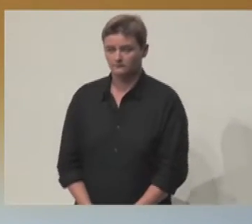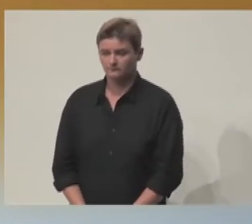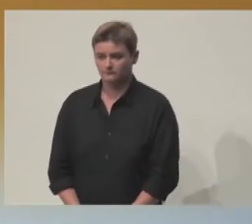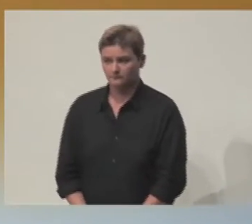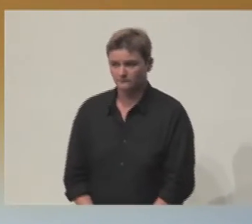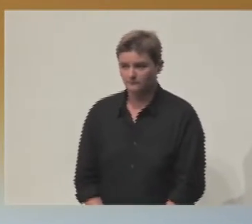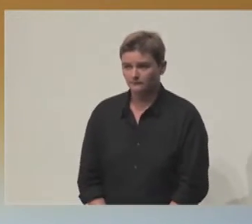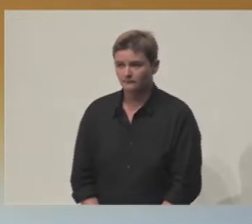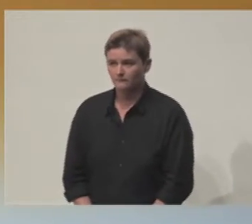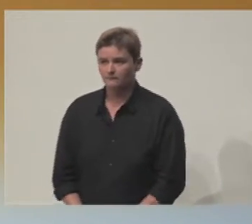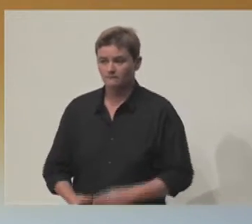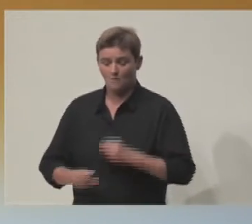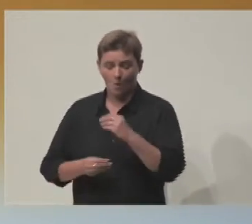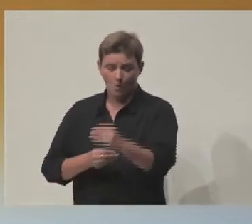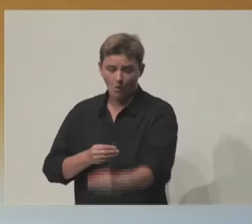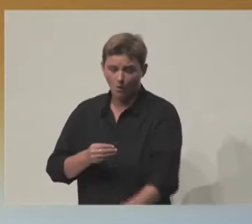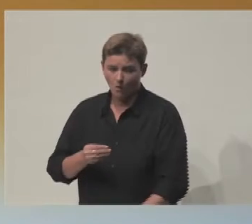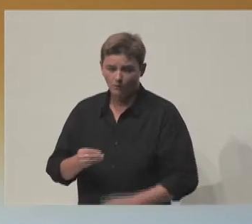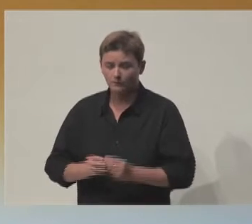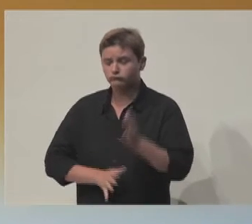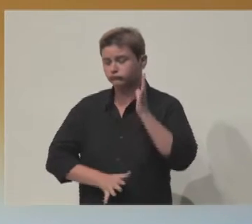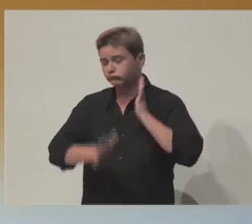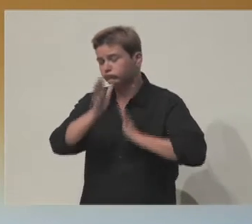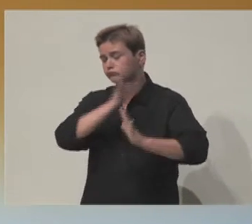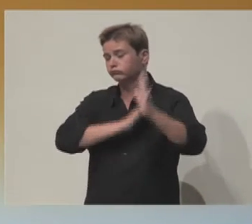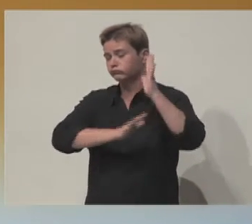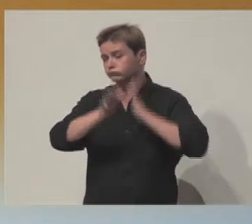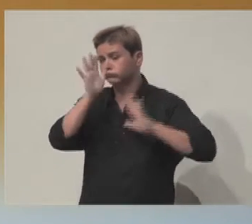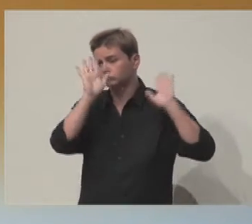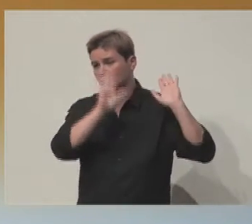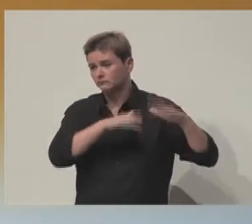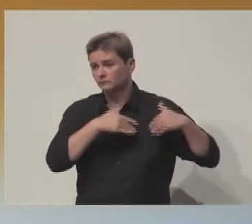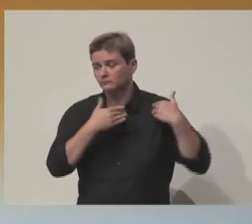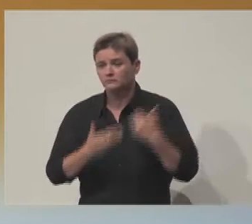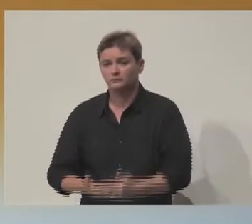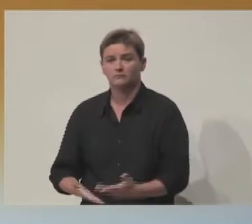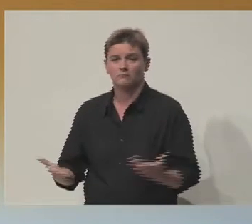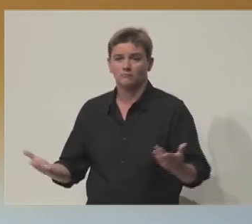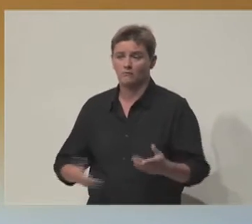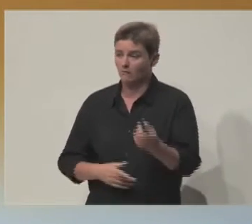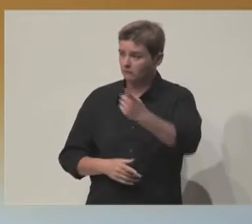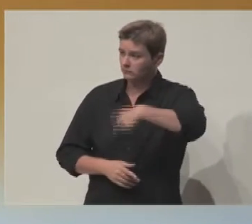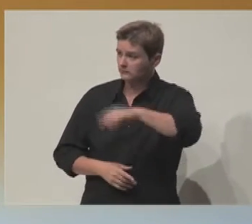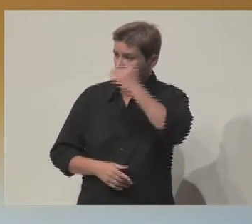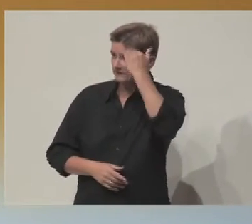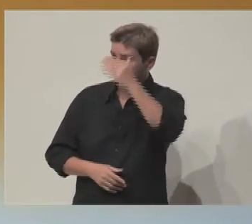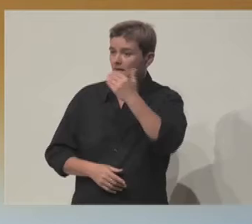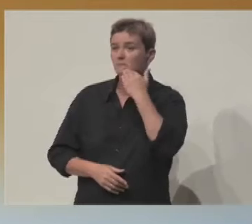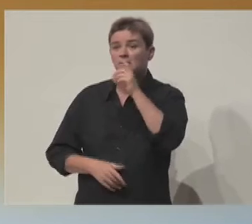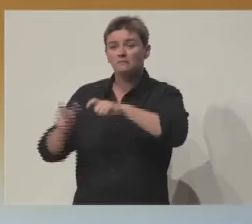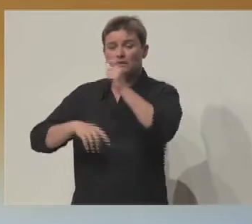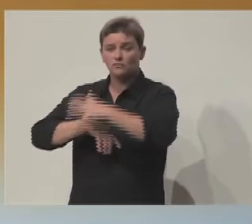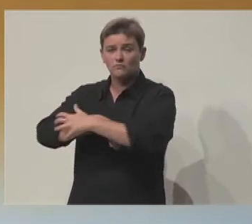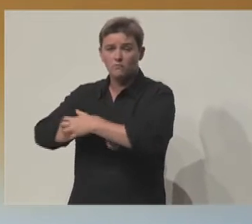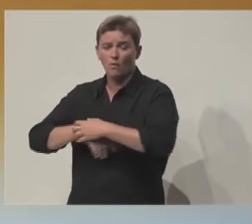depuis que le monde est monde on sait que quand il y à des pauvres de plus en plus